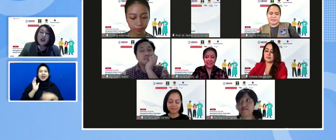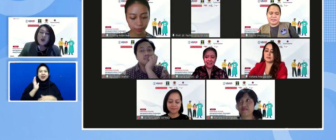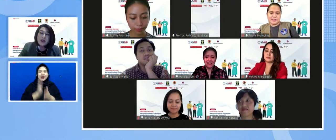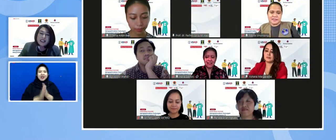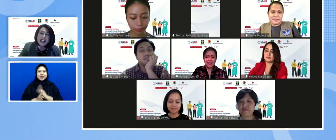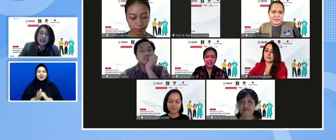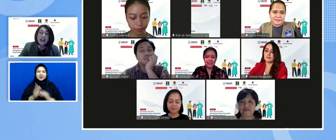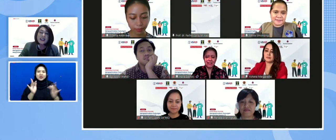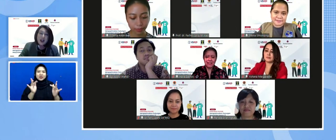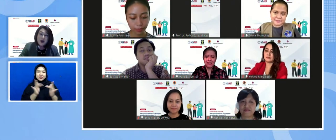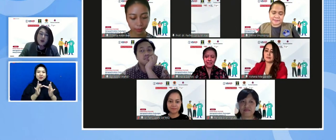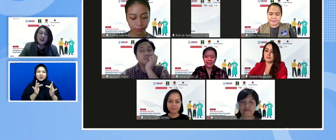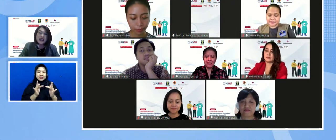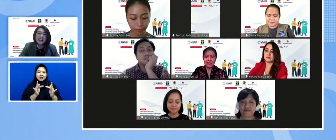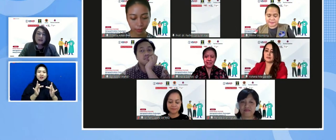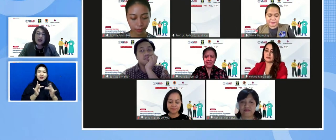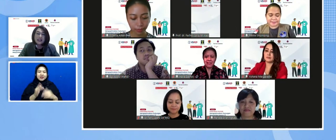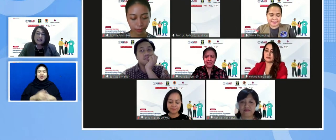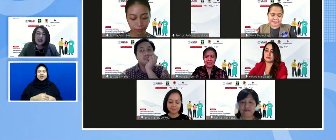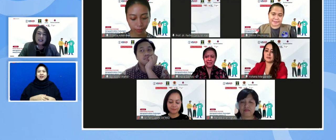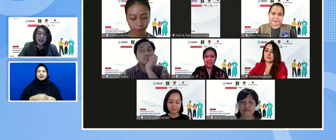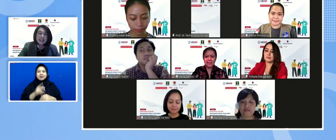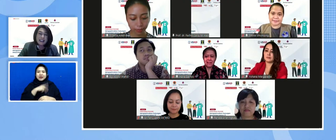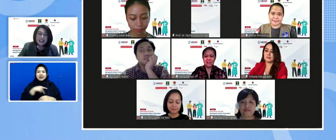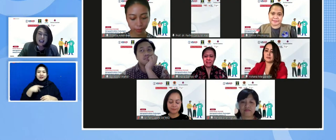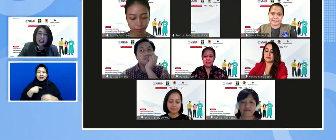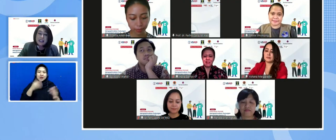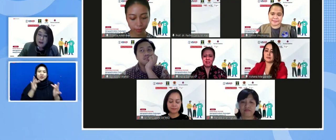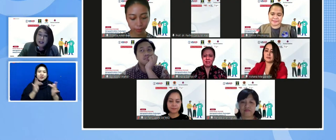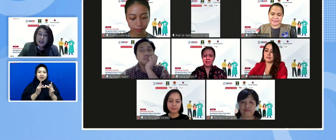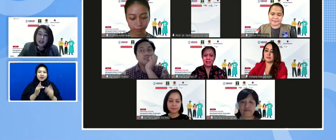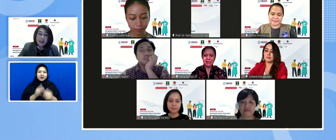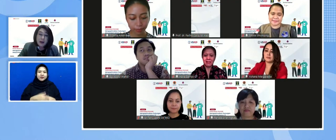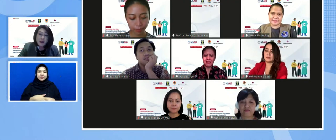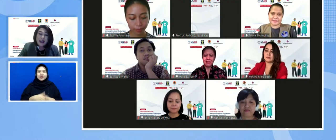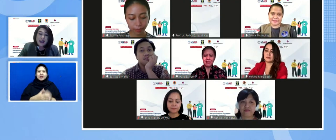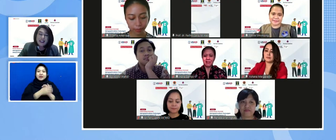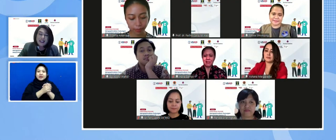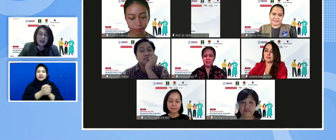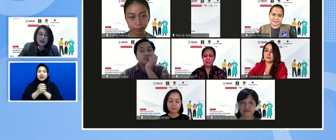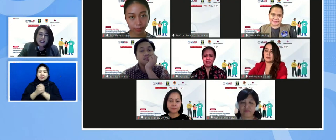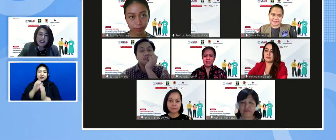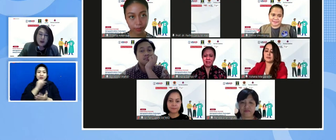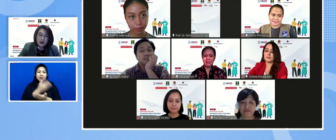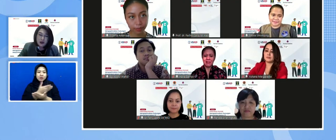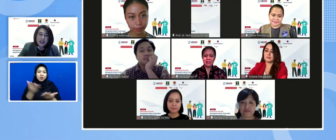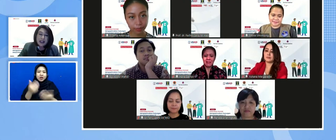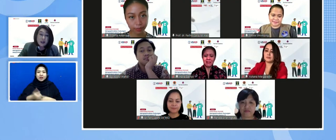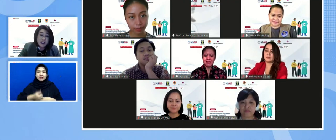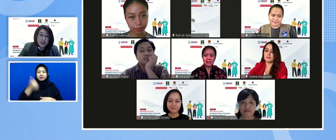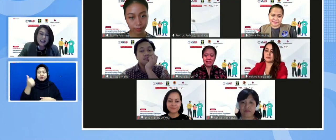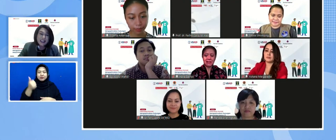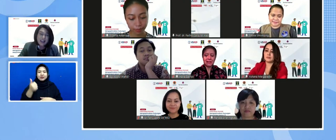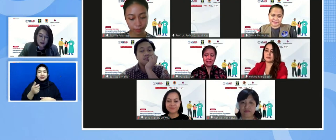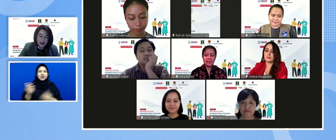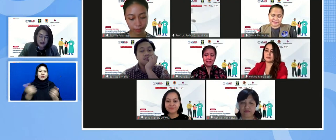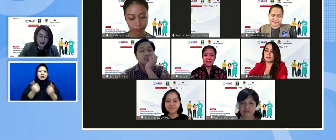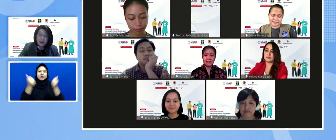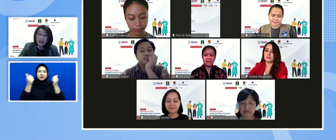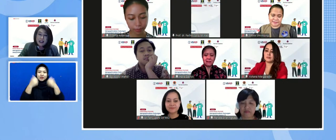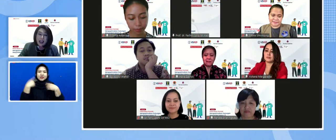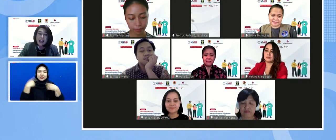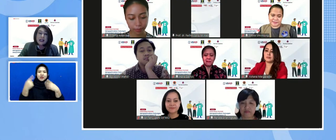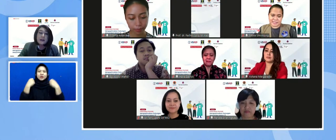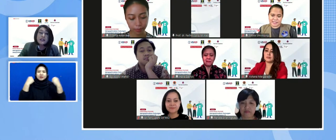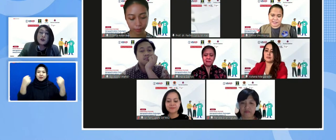oleh narahubung dari panitia saat ini. Selamat siapapun Anda yang terpilih, untuk Anda sukses dan selalu semangat